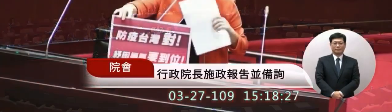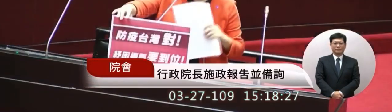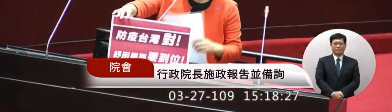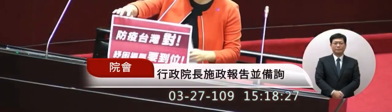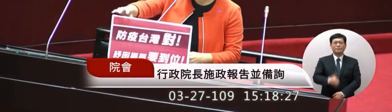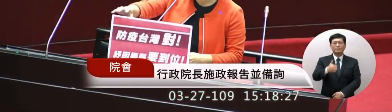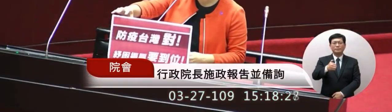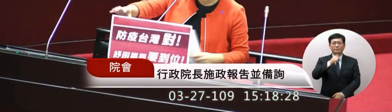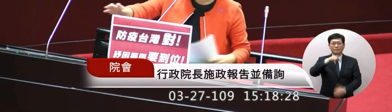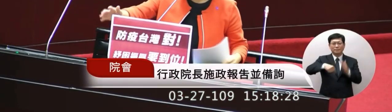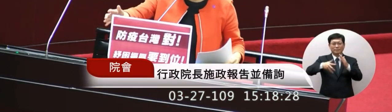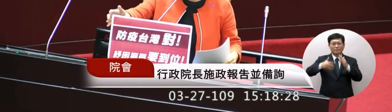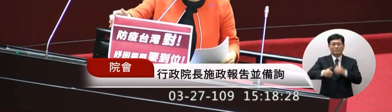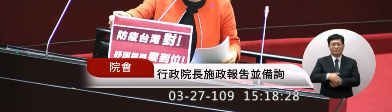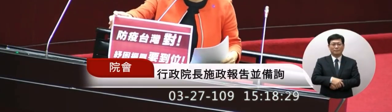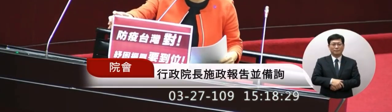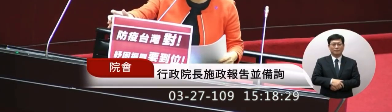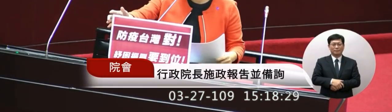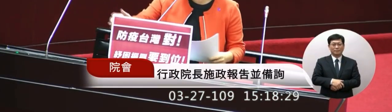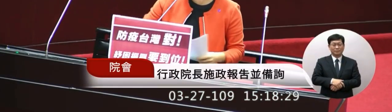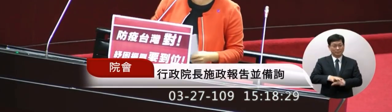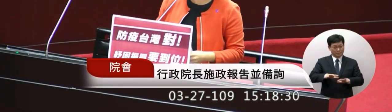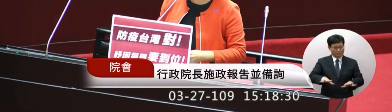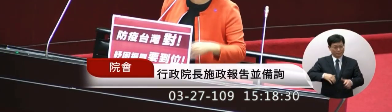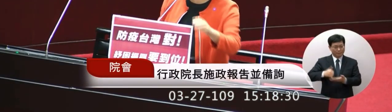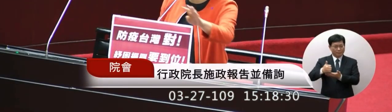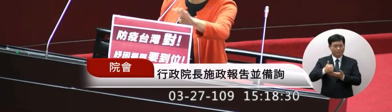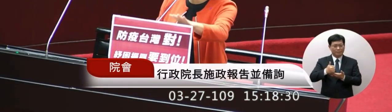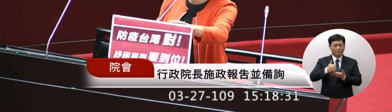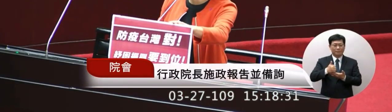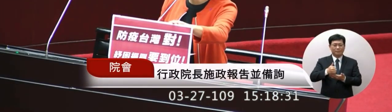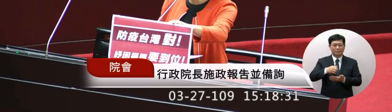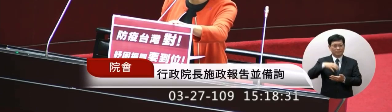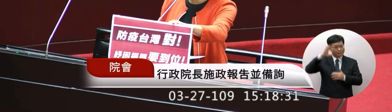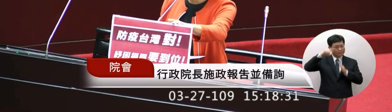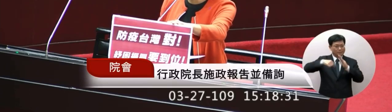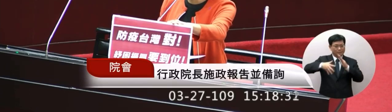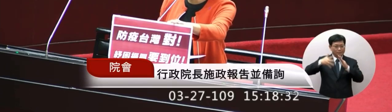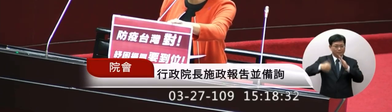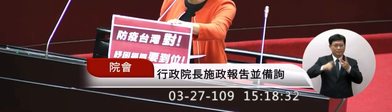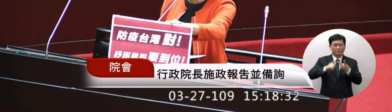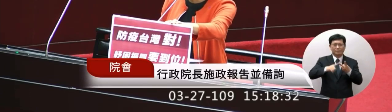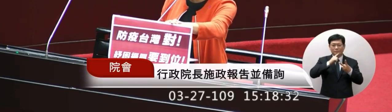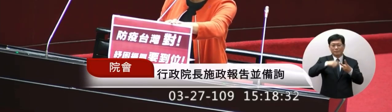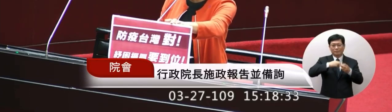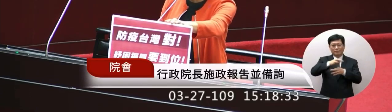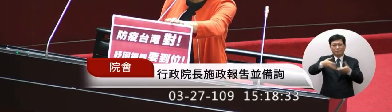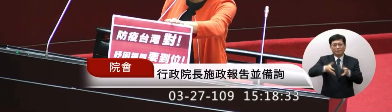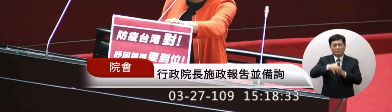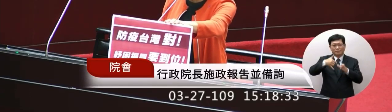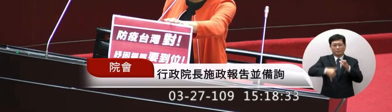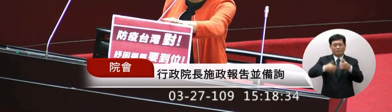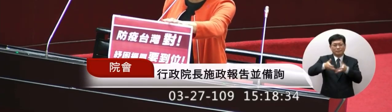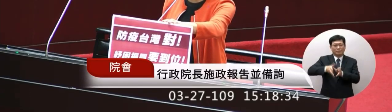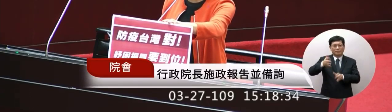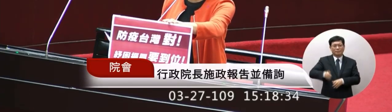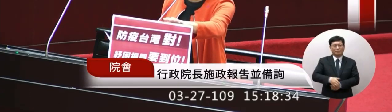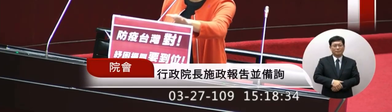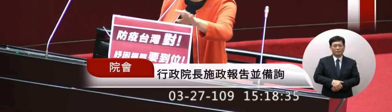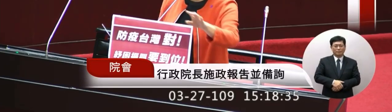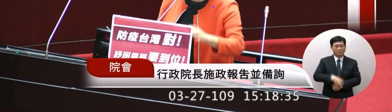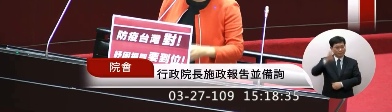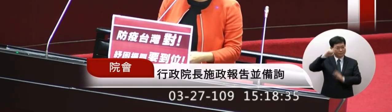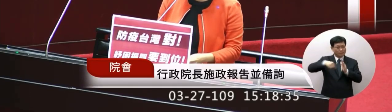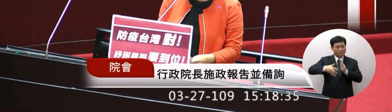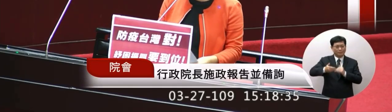非常谢谢院长啊、哦。那我们先请我们苏院长以及我们经济部沈部长。 好，苏院长